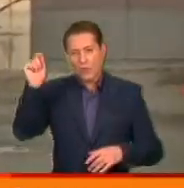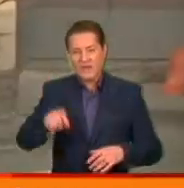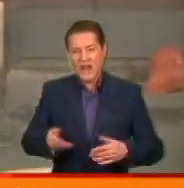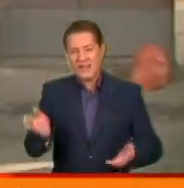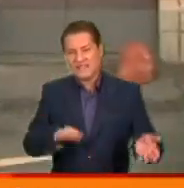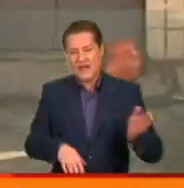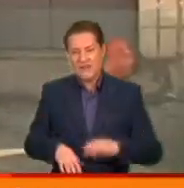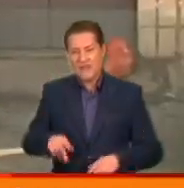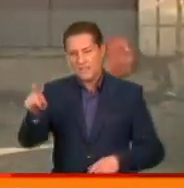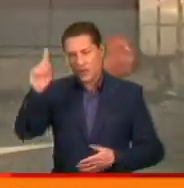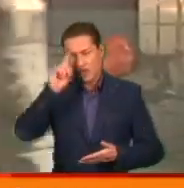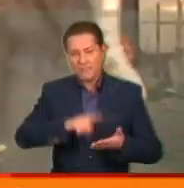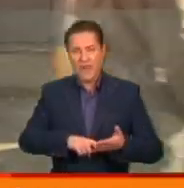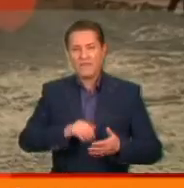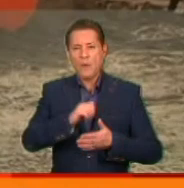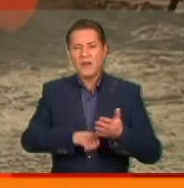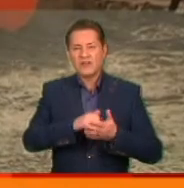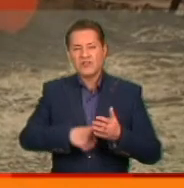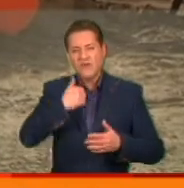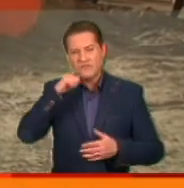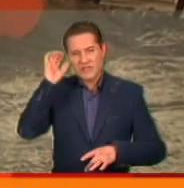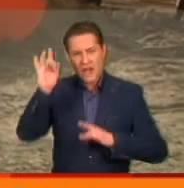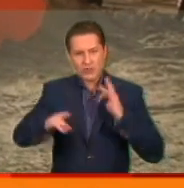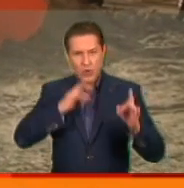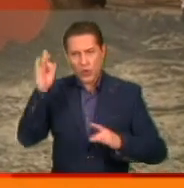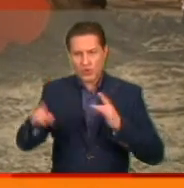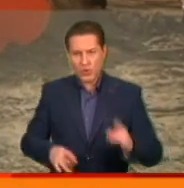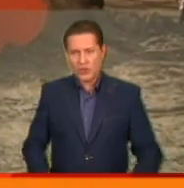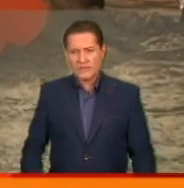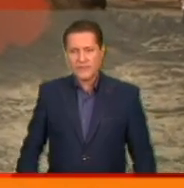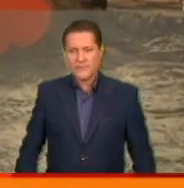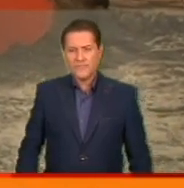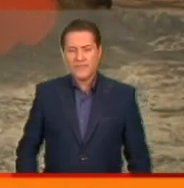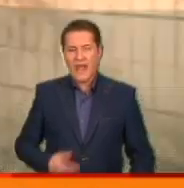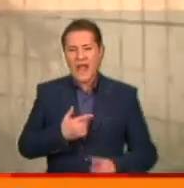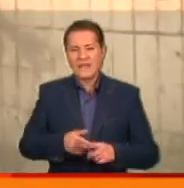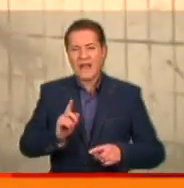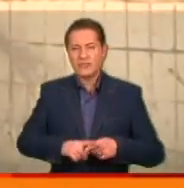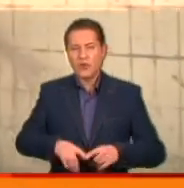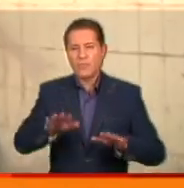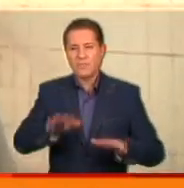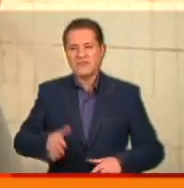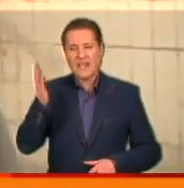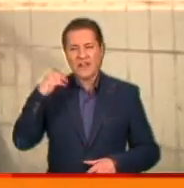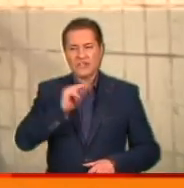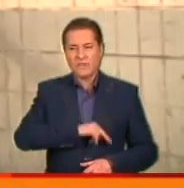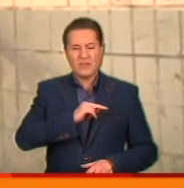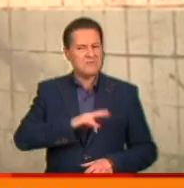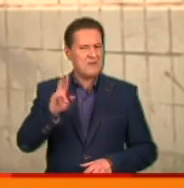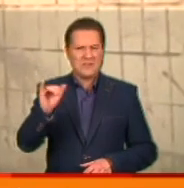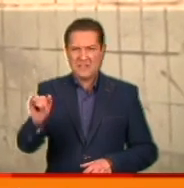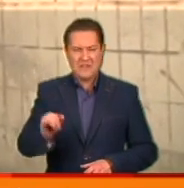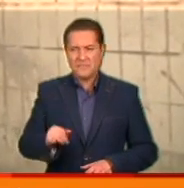Анна впевнена, причина у вчорашньому розголосі. На цьому об'єкті раніше працювали? Не